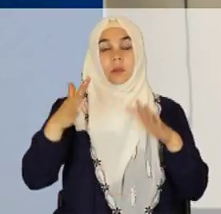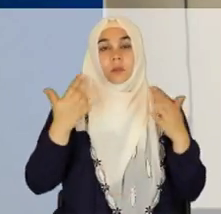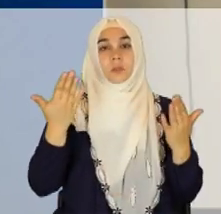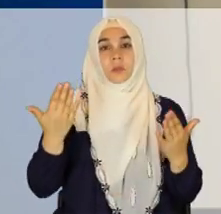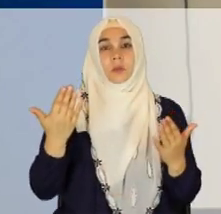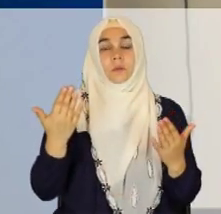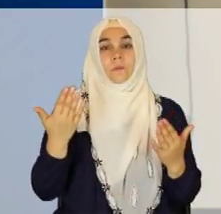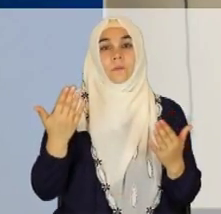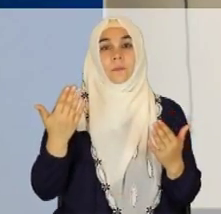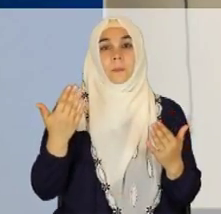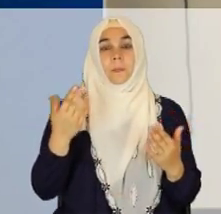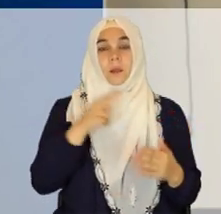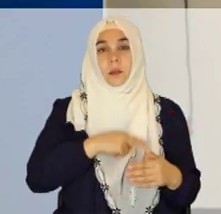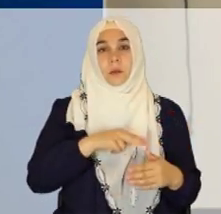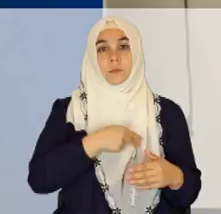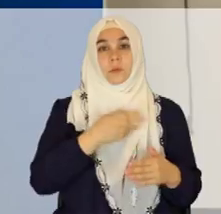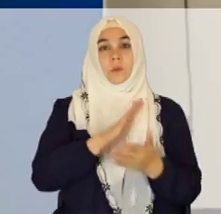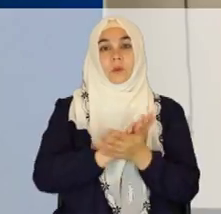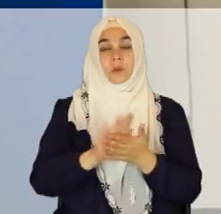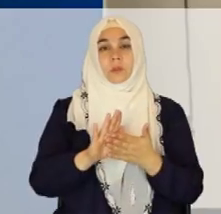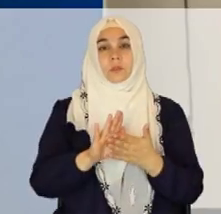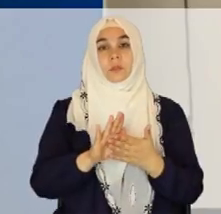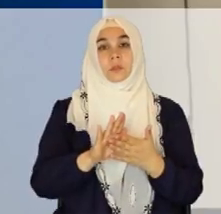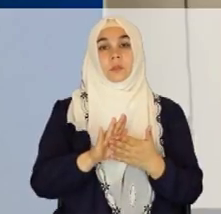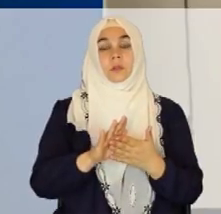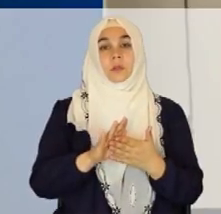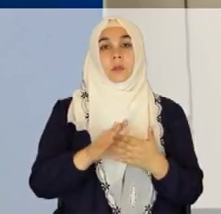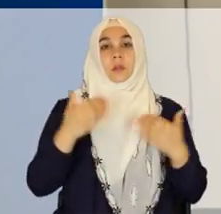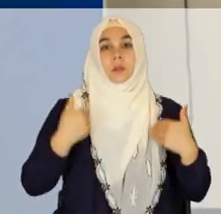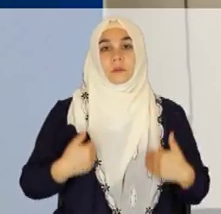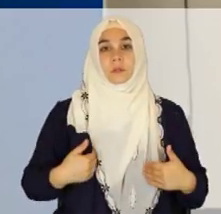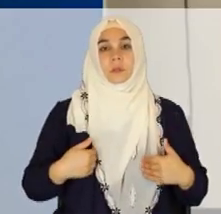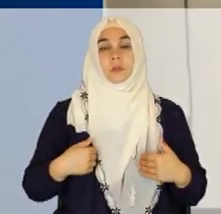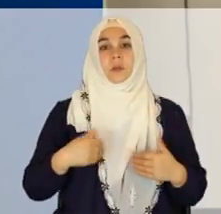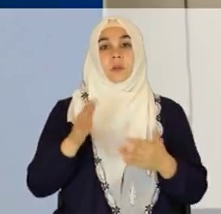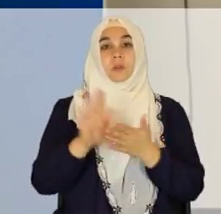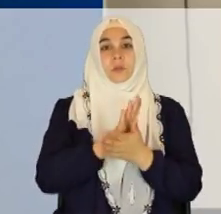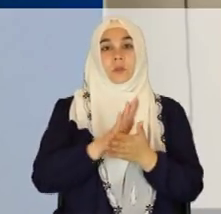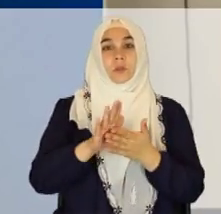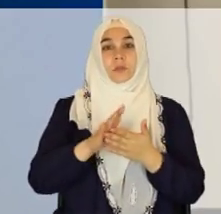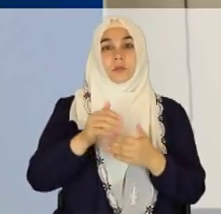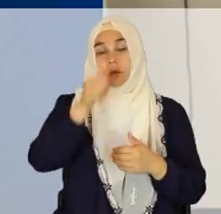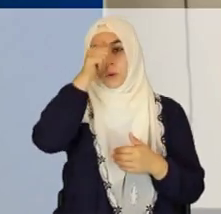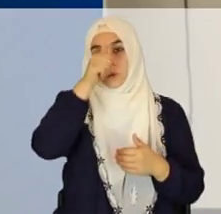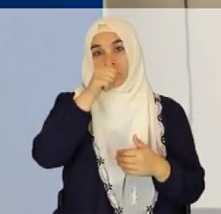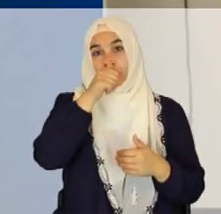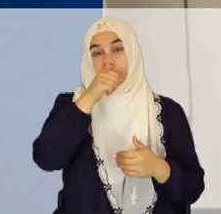sayqallash, qalbni poklash, nafsni tozalash oyidir deb nomladik.